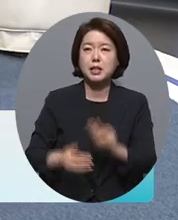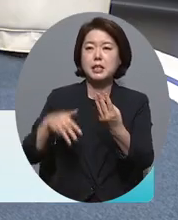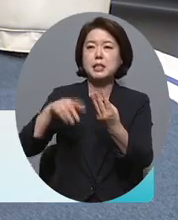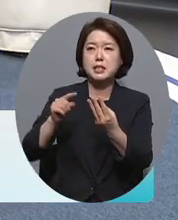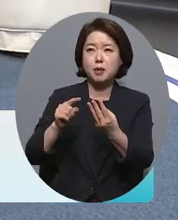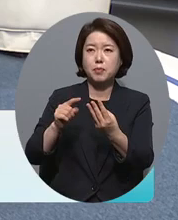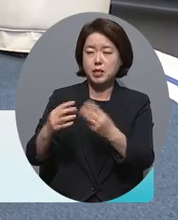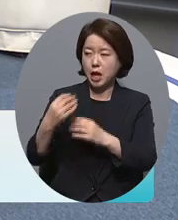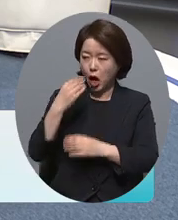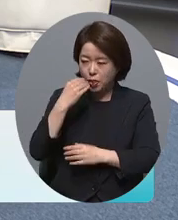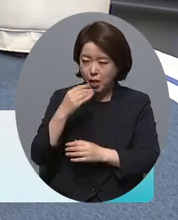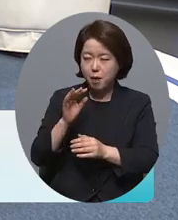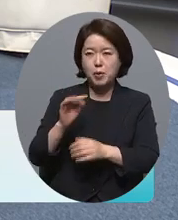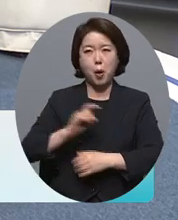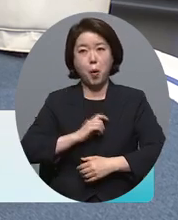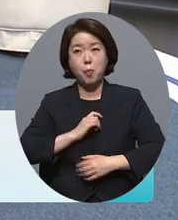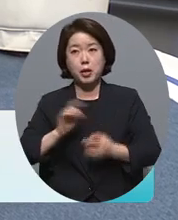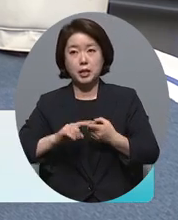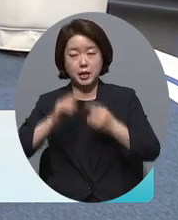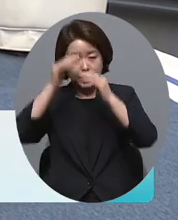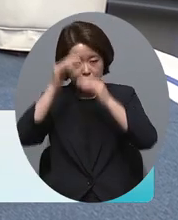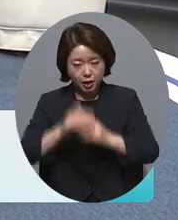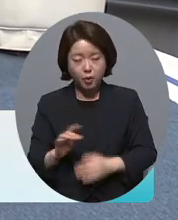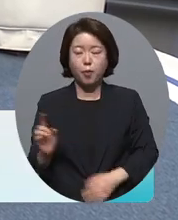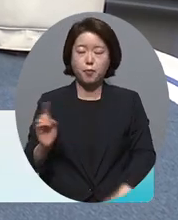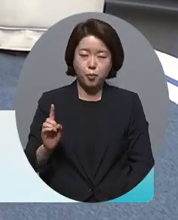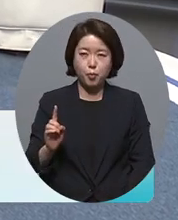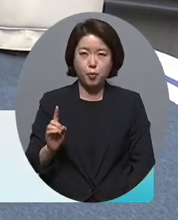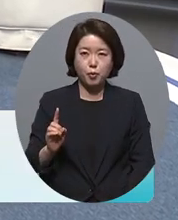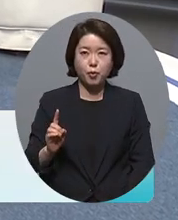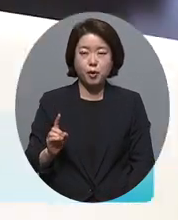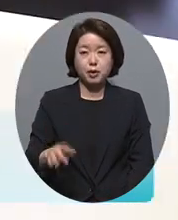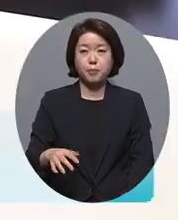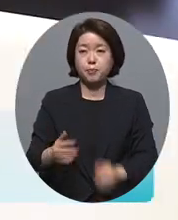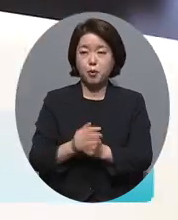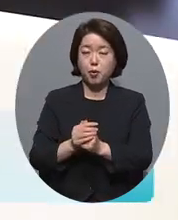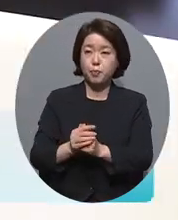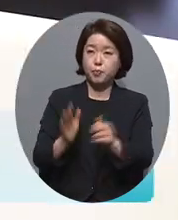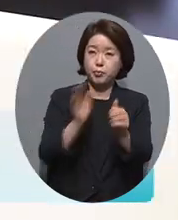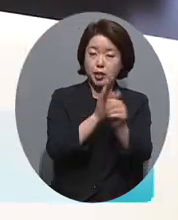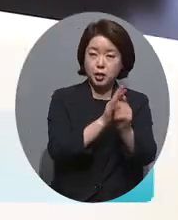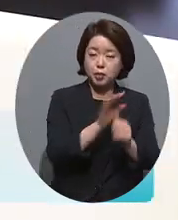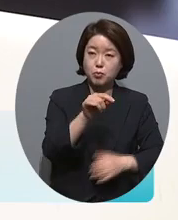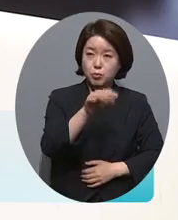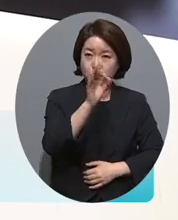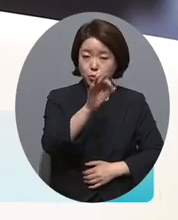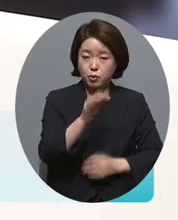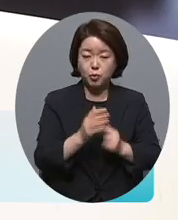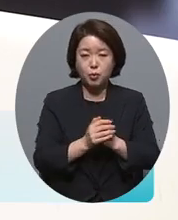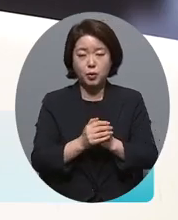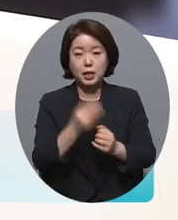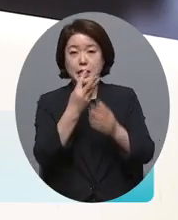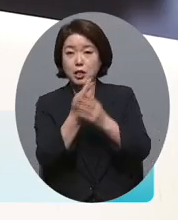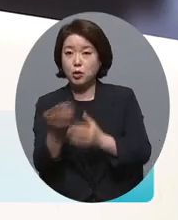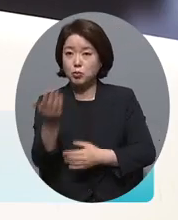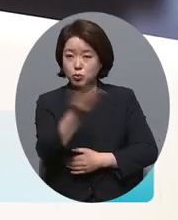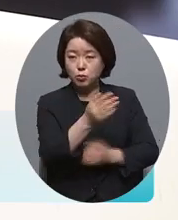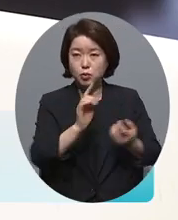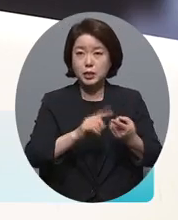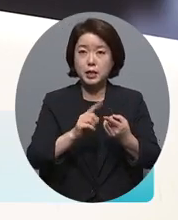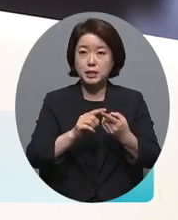내몰 혐의에 대해서 얘기를 하시는데 그 내용의 주된 내용으로써 그 기부채납 그리고 기부채납을 현금으로 한 거에 대해서 지적을